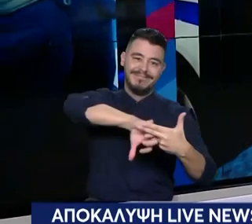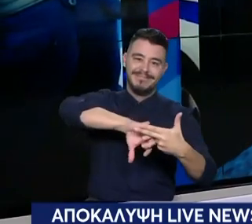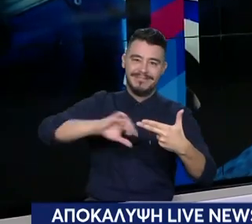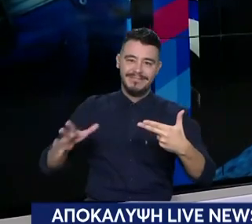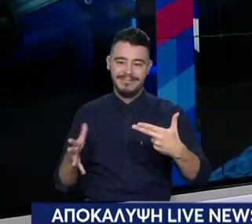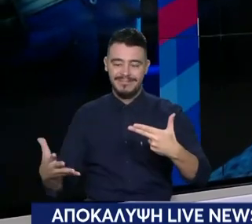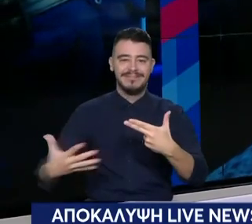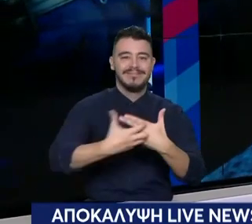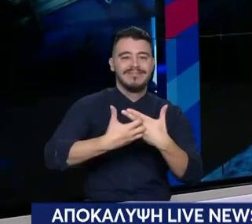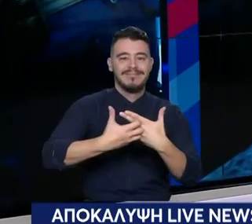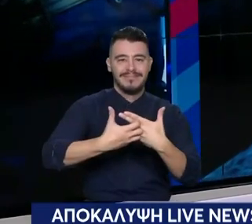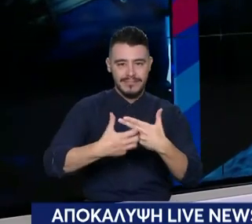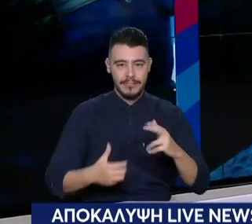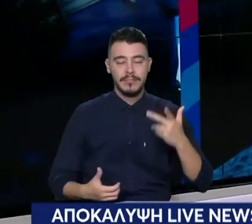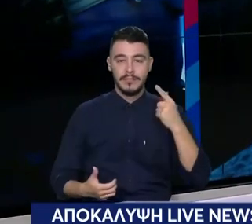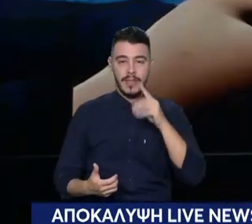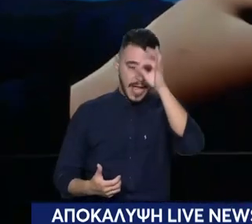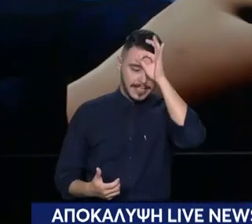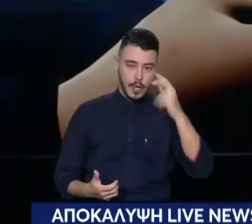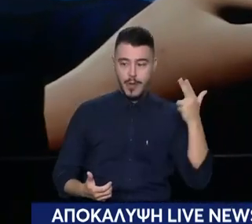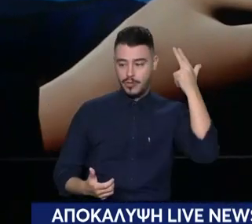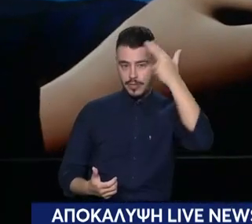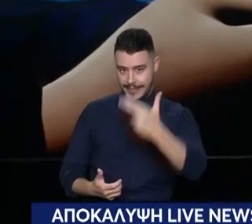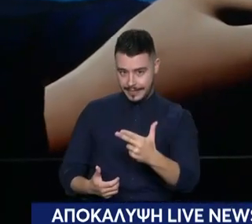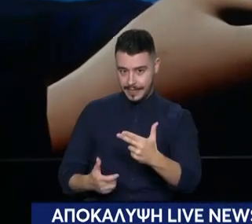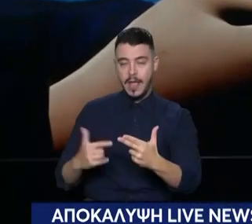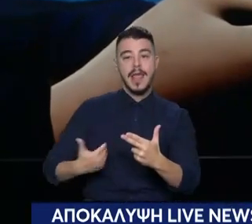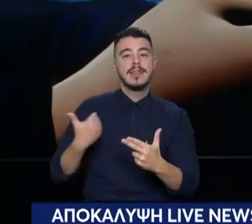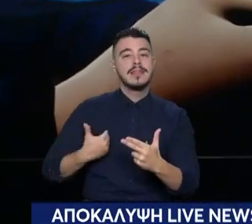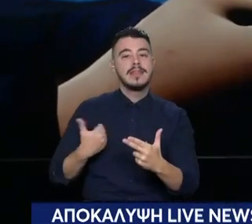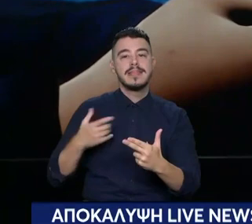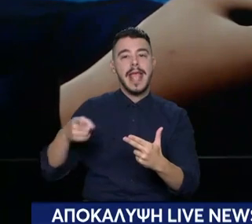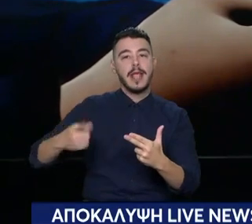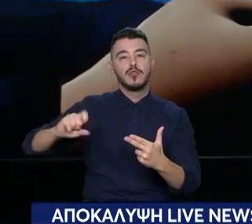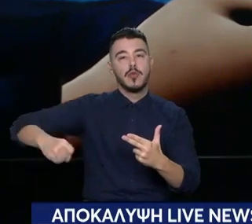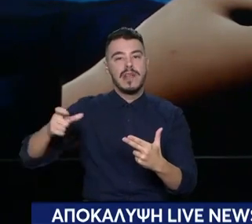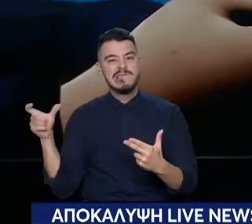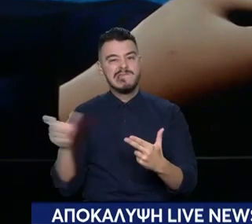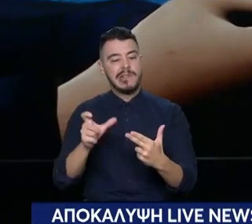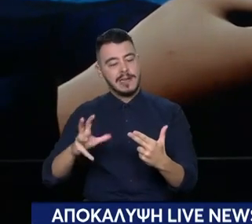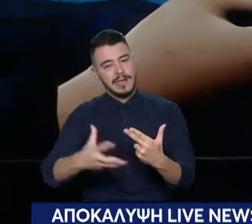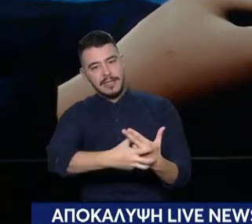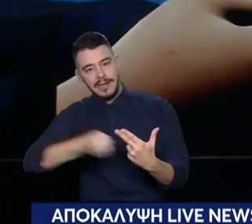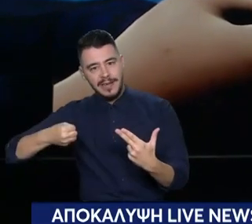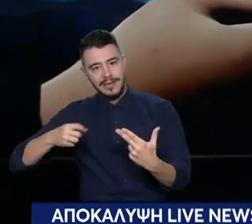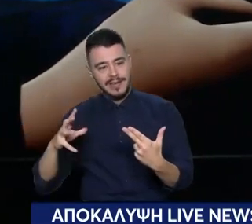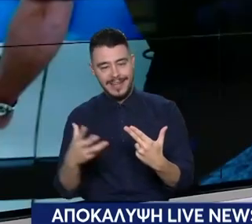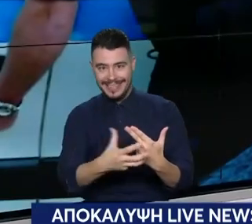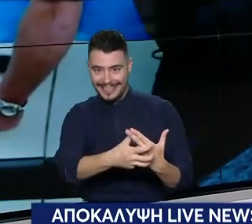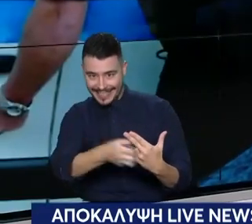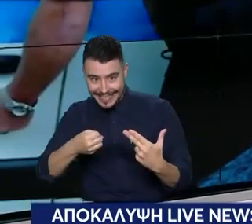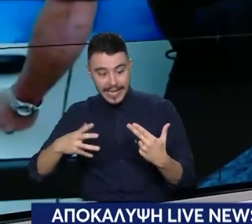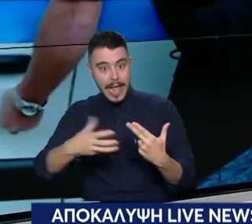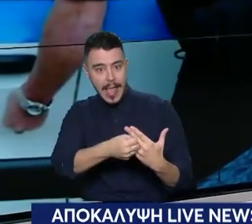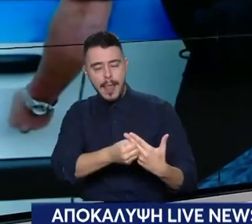περιγραφή, είχε το χέρι, είχε το όπλο προτεταμένο, ο νεαρός προσπάθησε να του το αρπάξει και έτσι το όπλο εκπυρσοκρότησε.